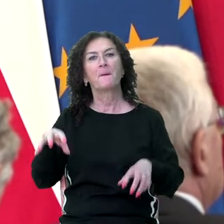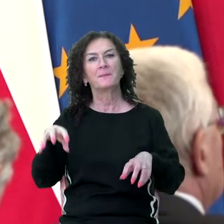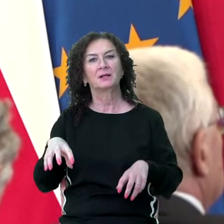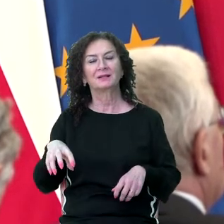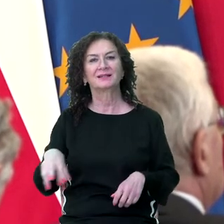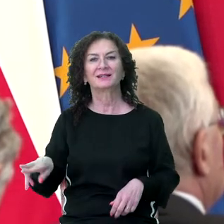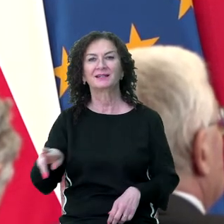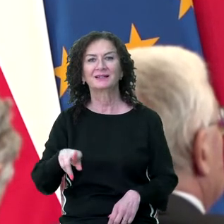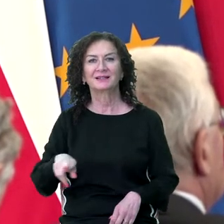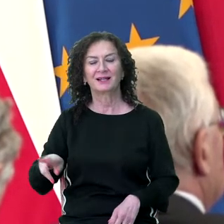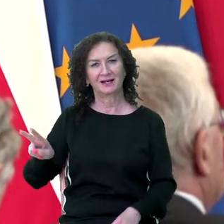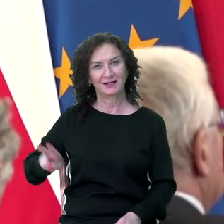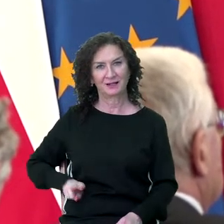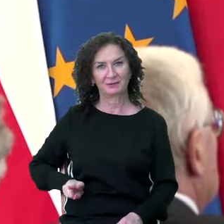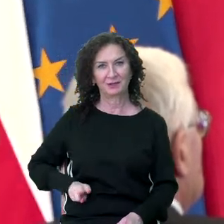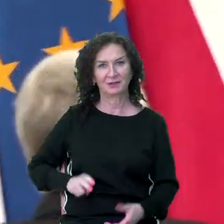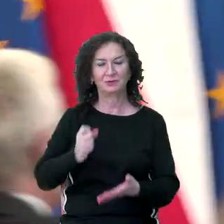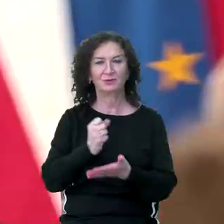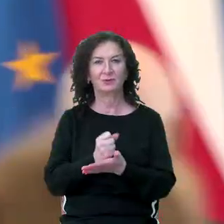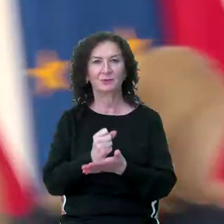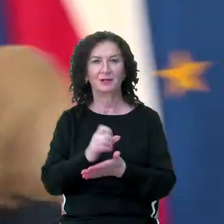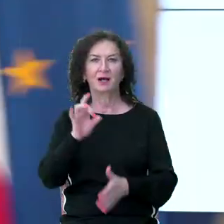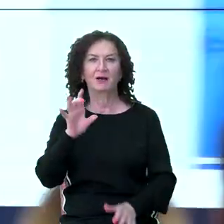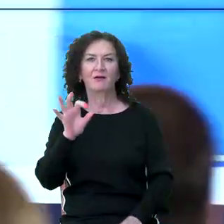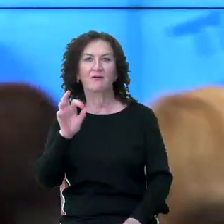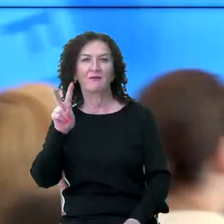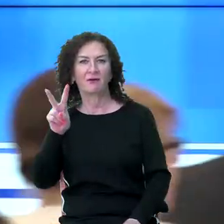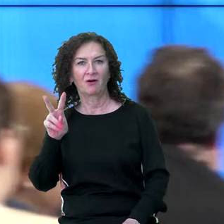Cyfrowa przyszłość administracji.